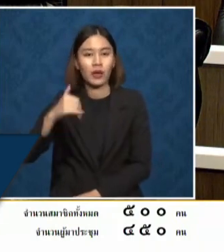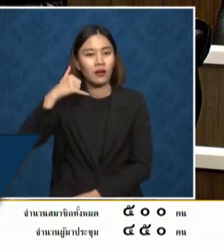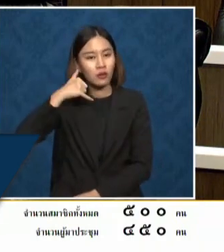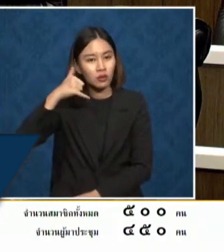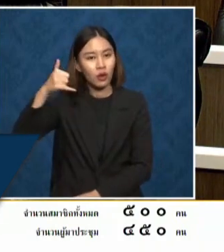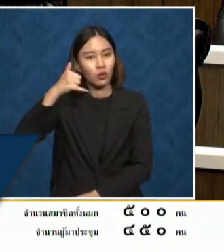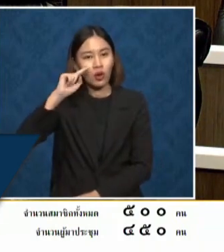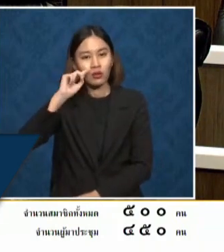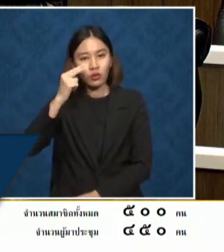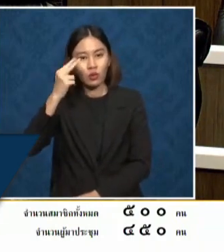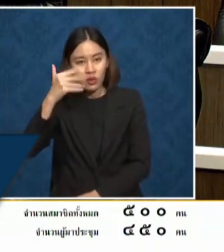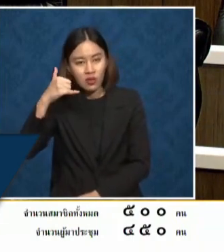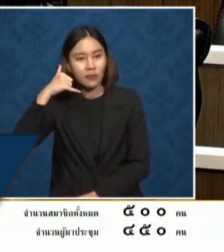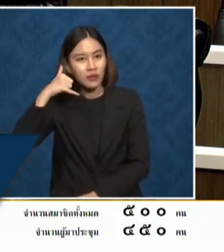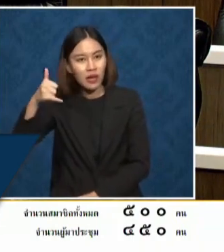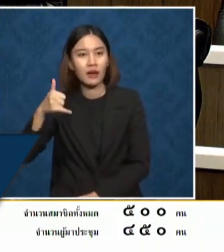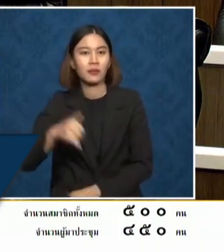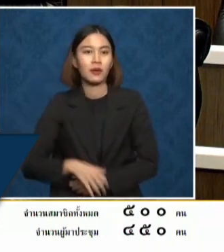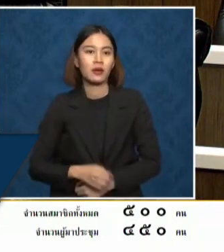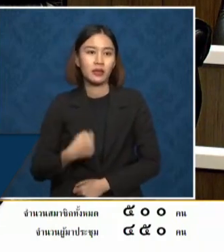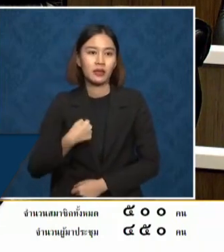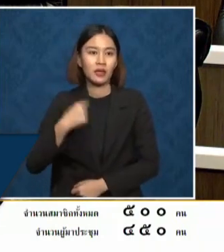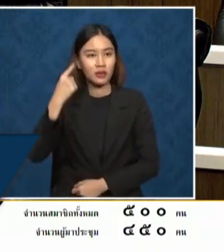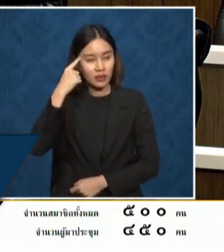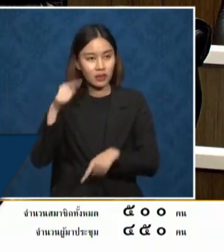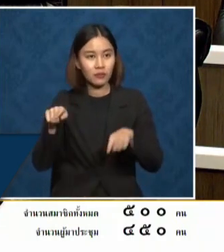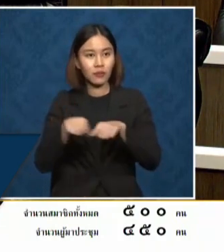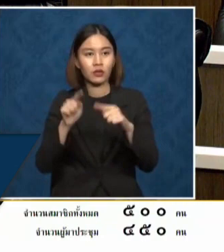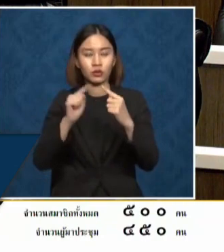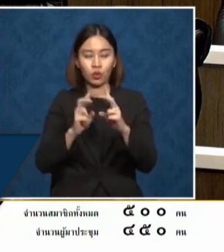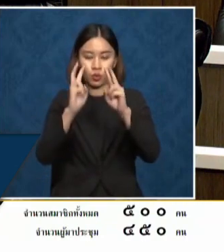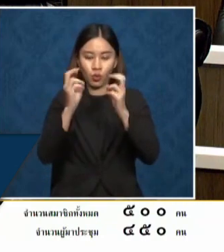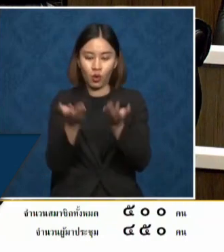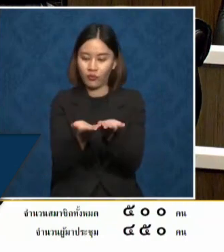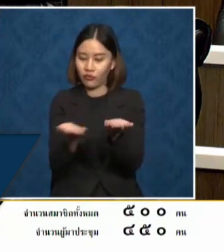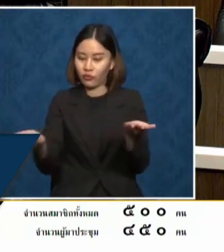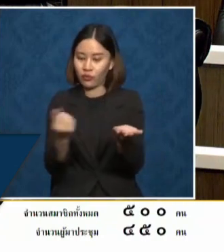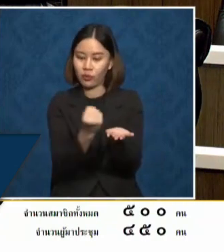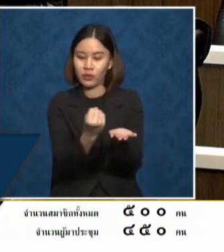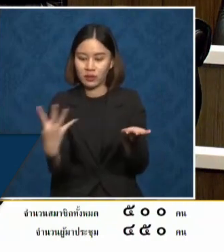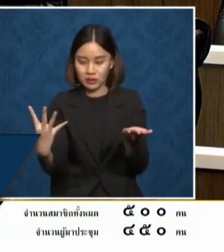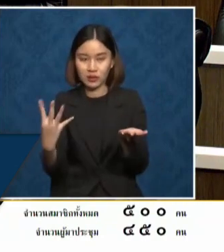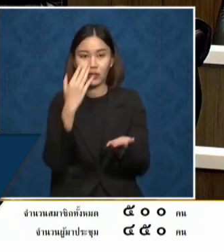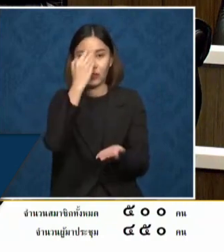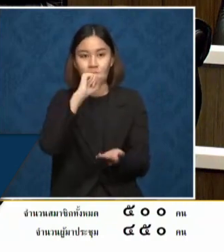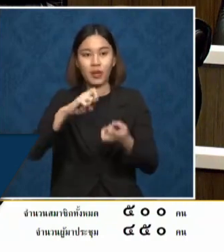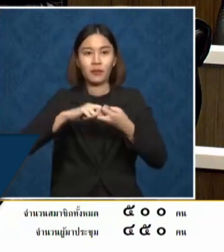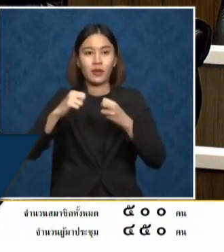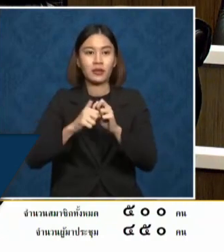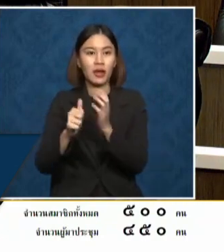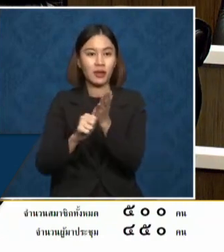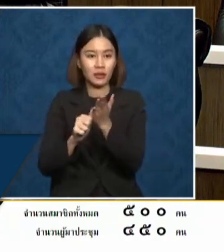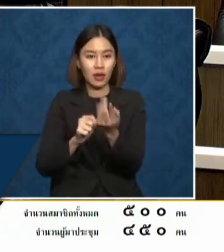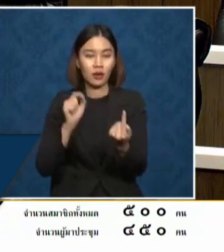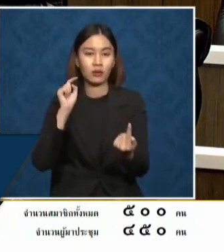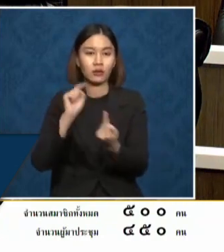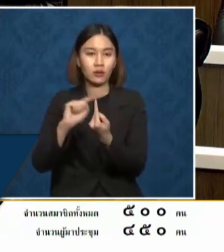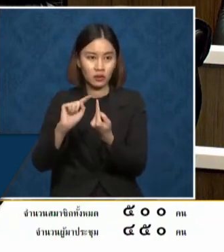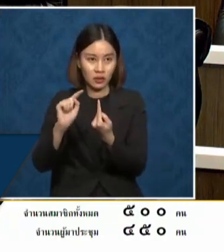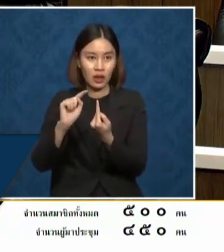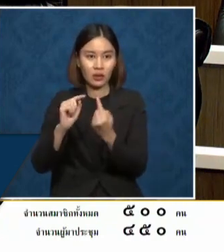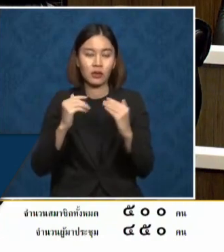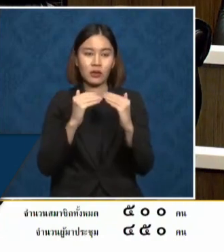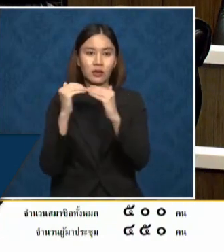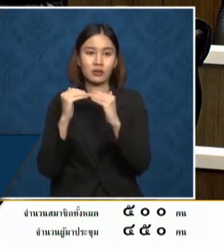ถามอีกถามต่ออยู่แล้วค่ะดิฉันเห็นด้วยกับยติทั้งหมดนี้นะคะทั้ง 4ฉบับเพื่อเป็นการแก้ไขการเข้าถึง